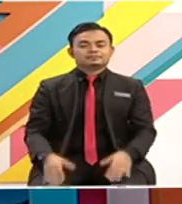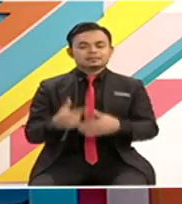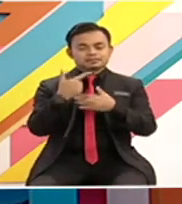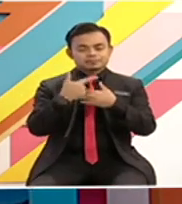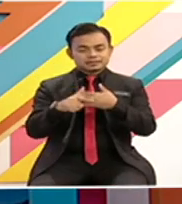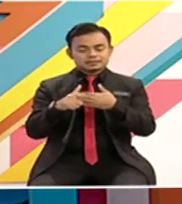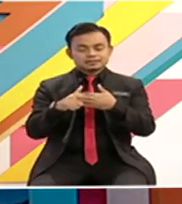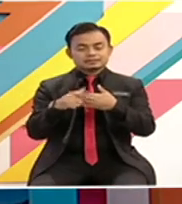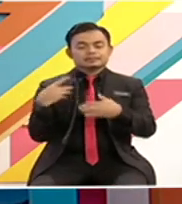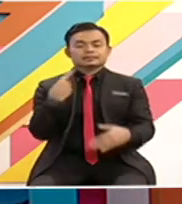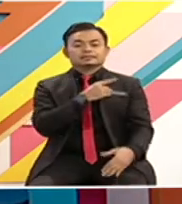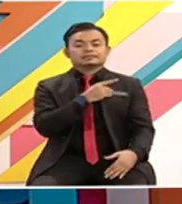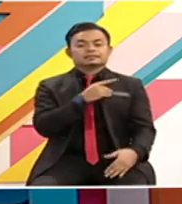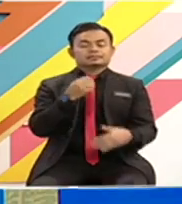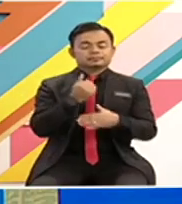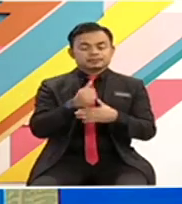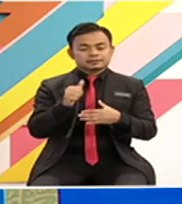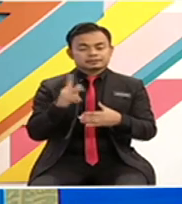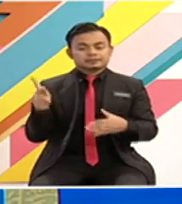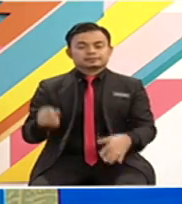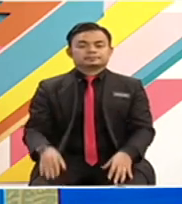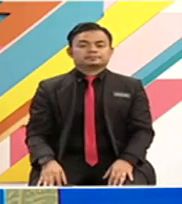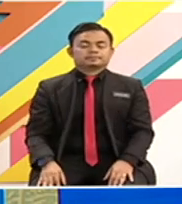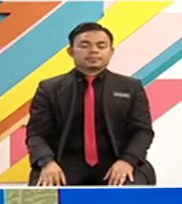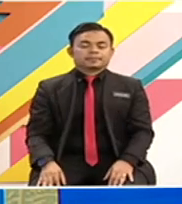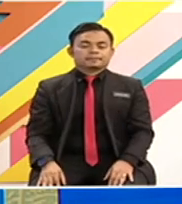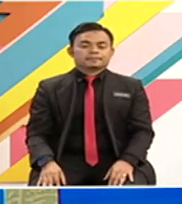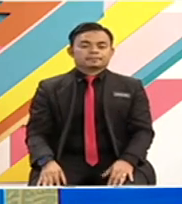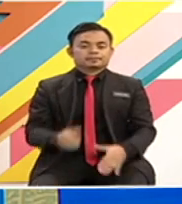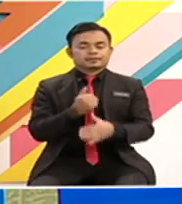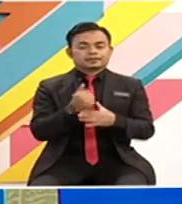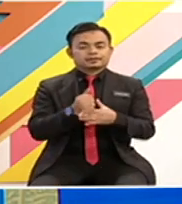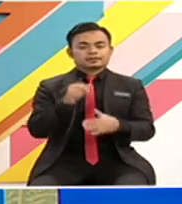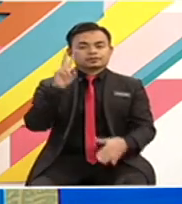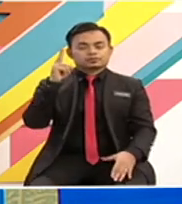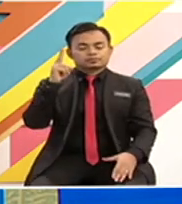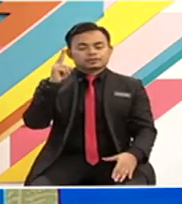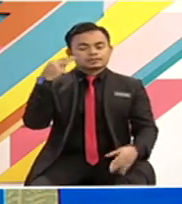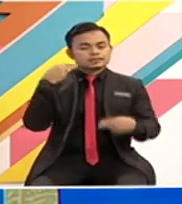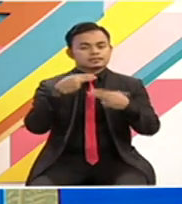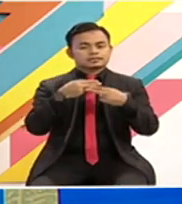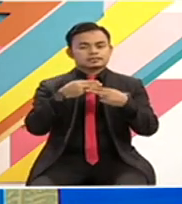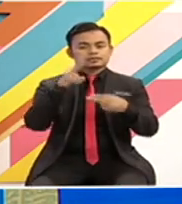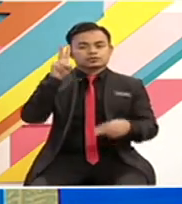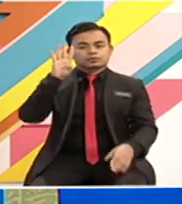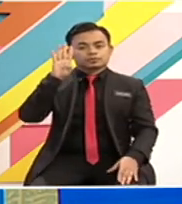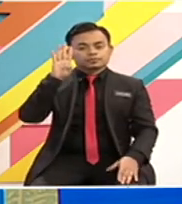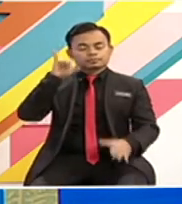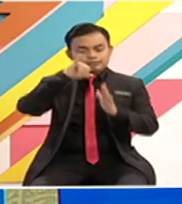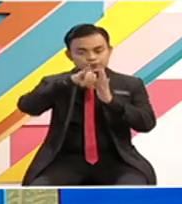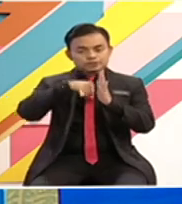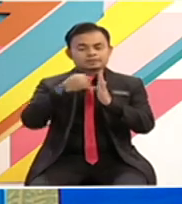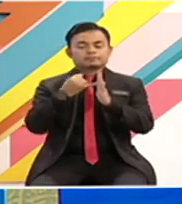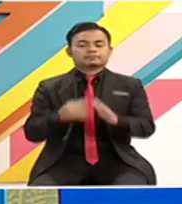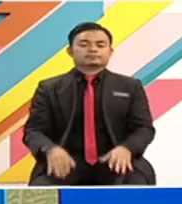kering Berapa lama untuk keringkan sebenarnya memerlukan masa antara 12 hingga 24jam ulama juga Ajeng jadi hari ini kalau